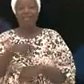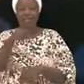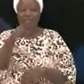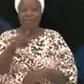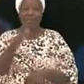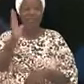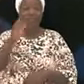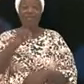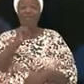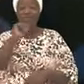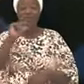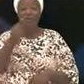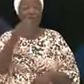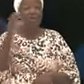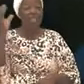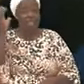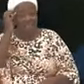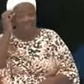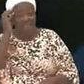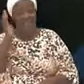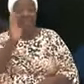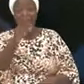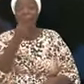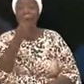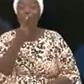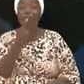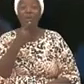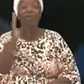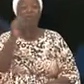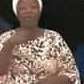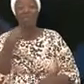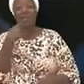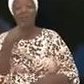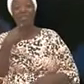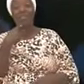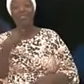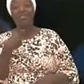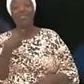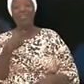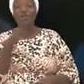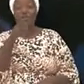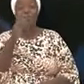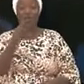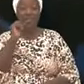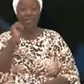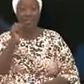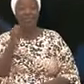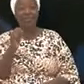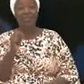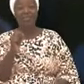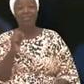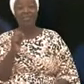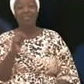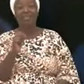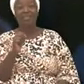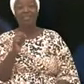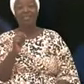non seulement continuer à écouter ta bouche parlera tu vois tes moyens